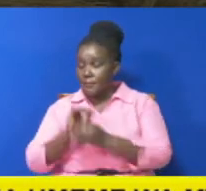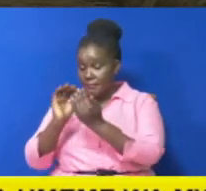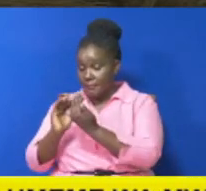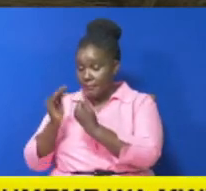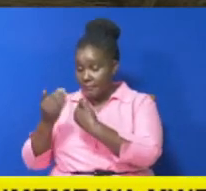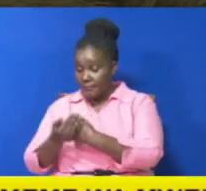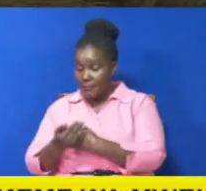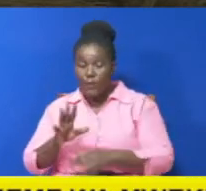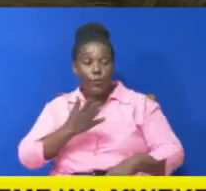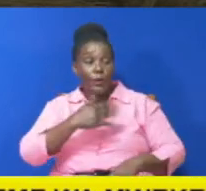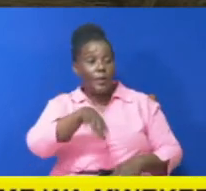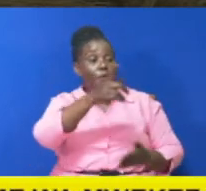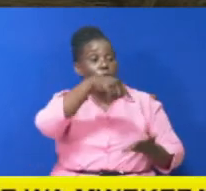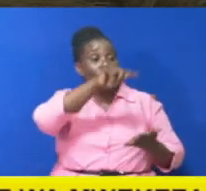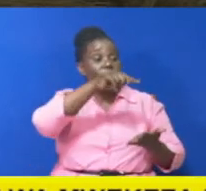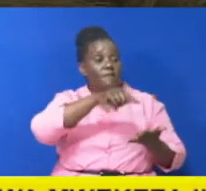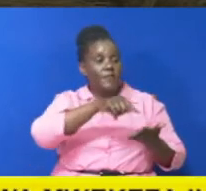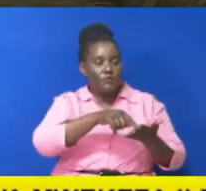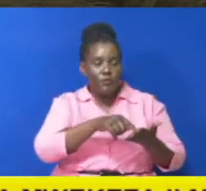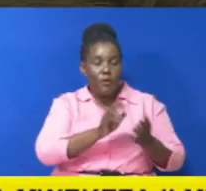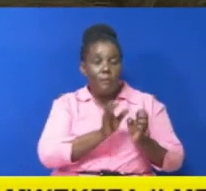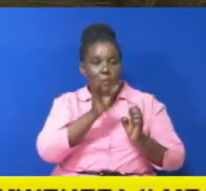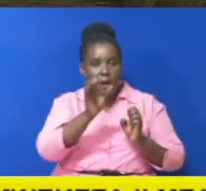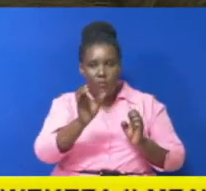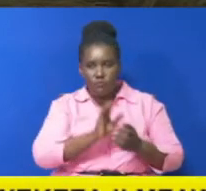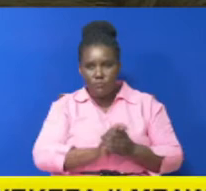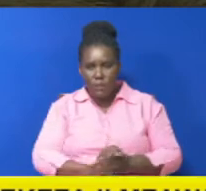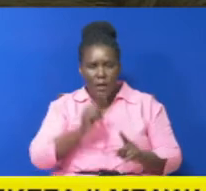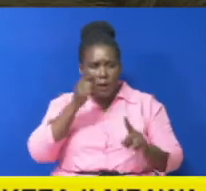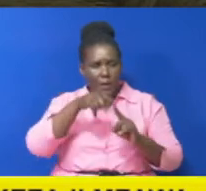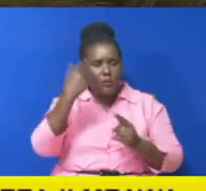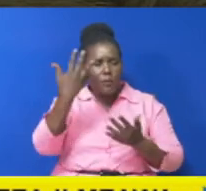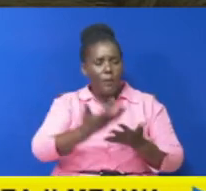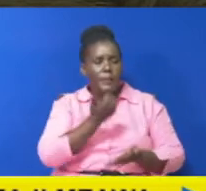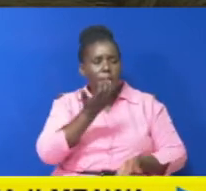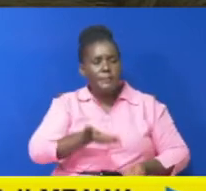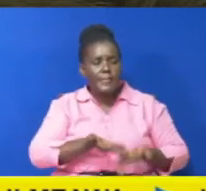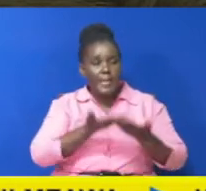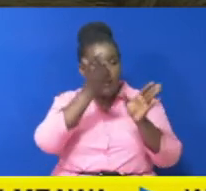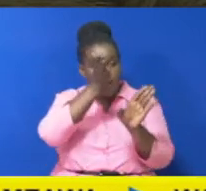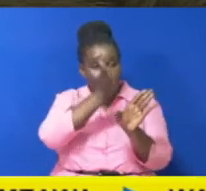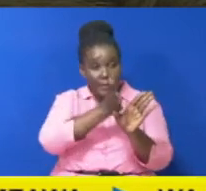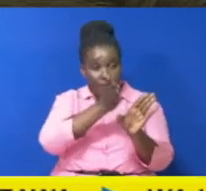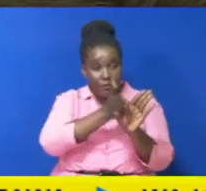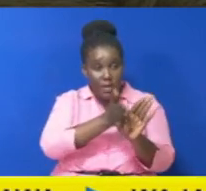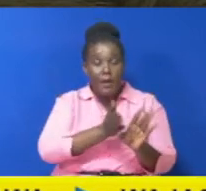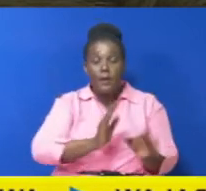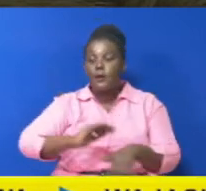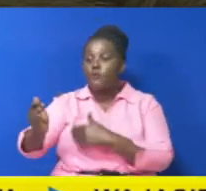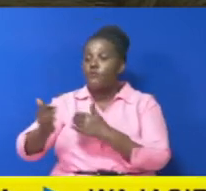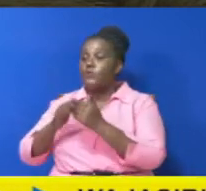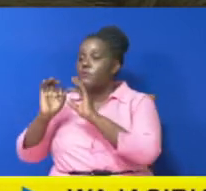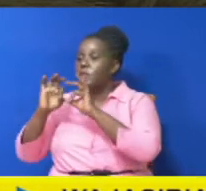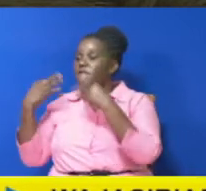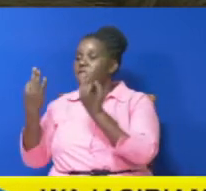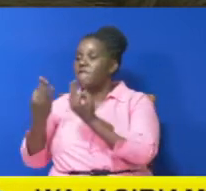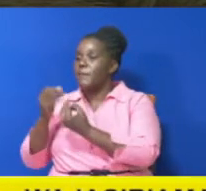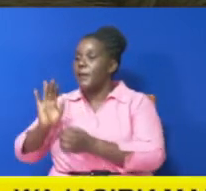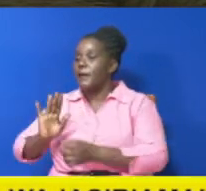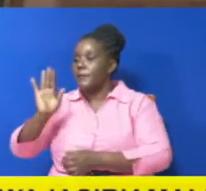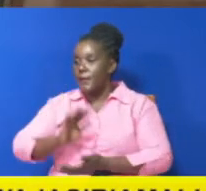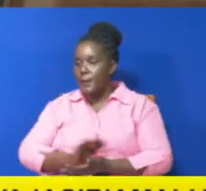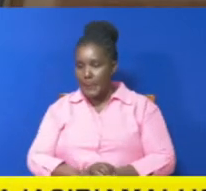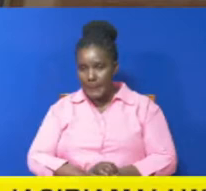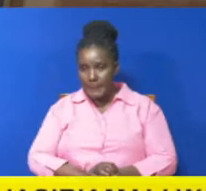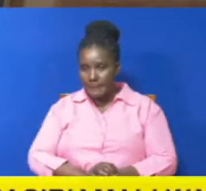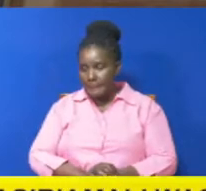maalum ambavyo vinaendeshwa na NGO kwa ajili ya kupata msaada wa kisaikolojia na baadaye kuunganishwa na familia zao. Nashukuru